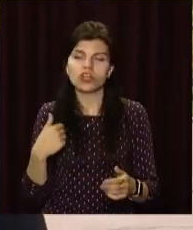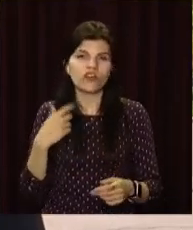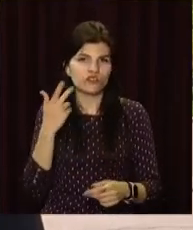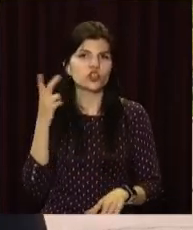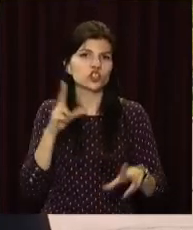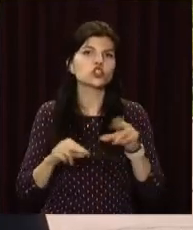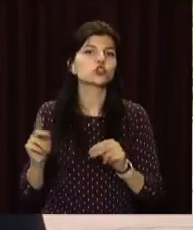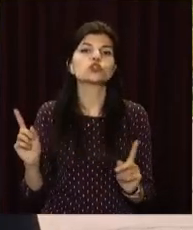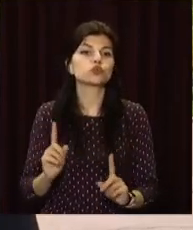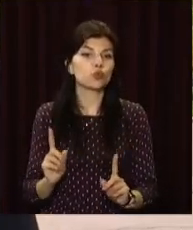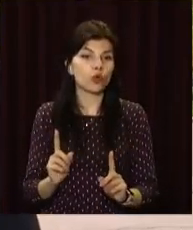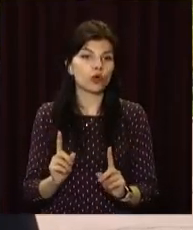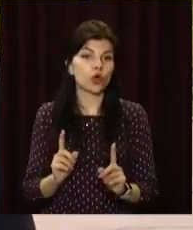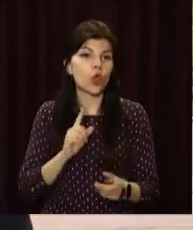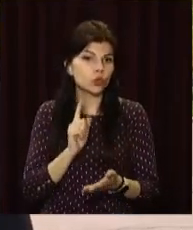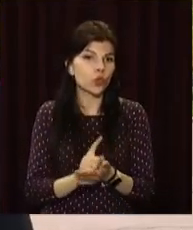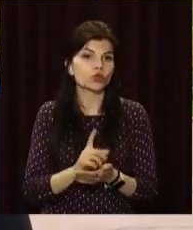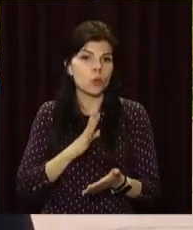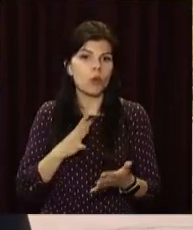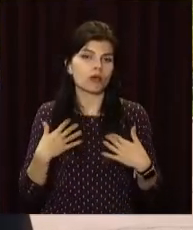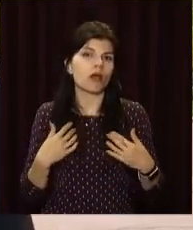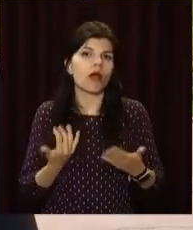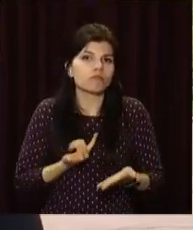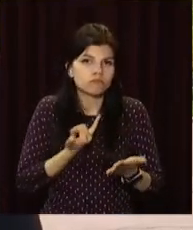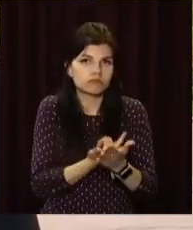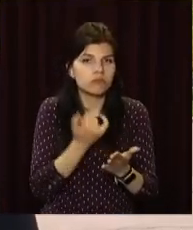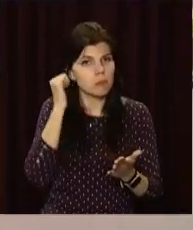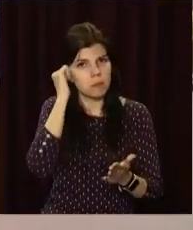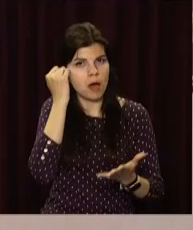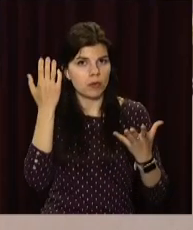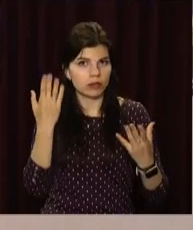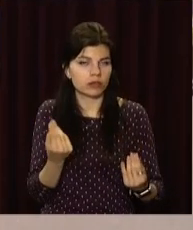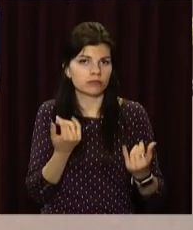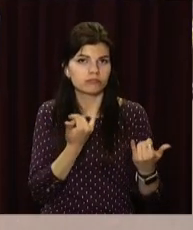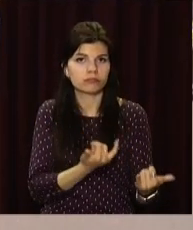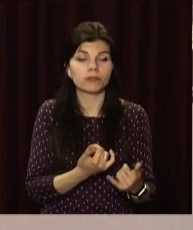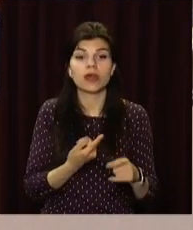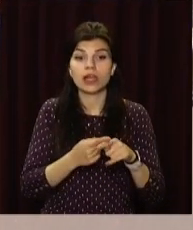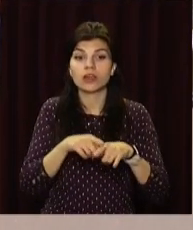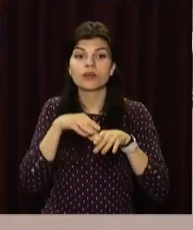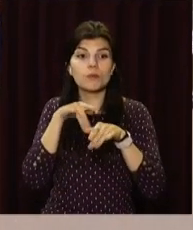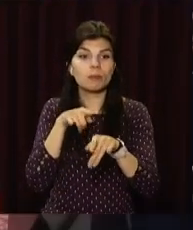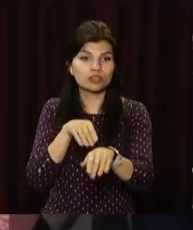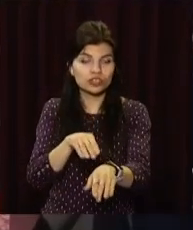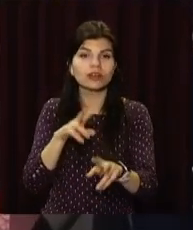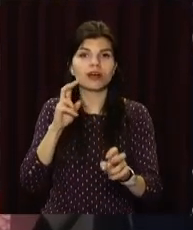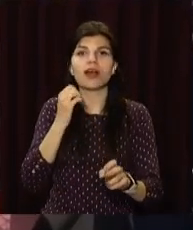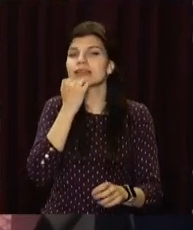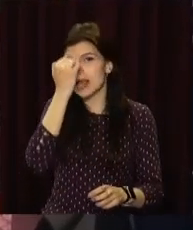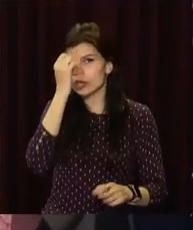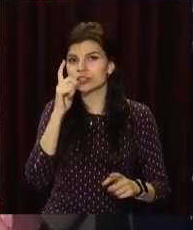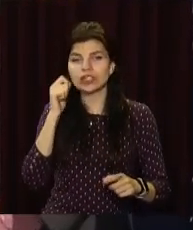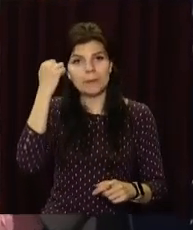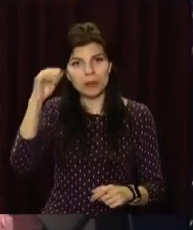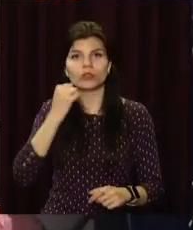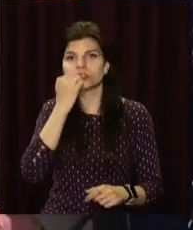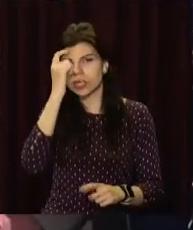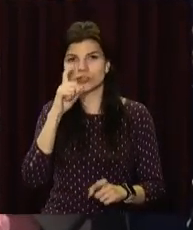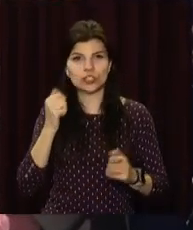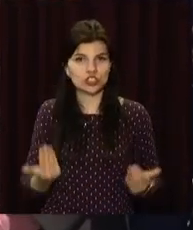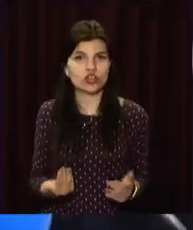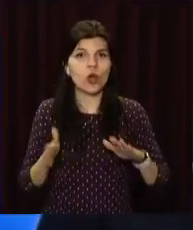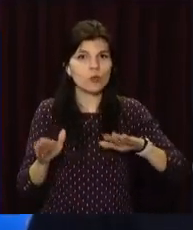вважаю, що должен віддати честь пам'яті в цей день. Автопробіг «Дякуємо за перемогу, дякуємо за життя» цього року пройшов